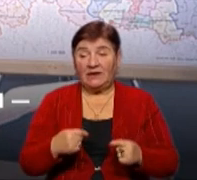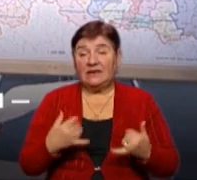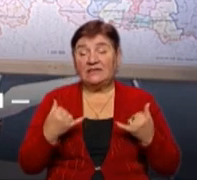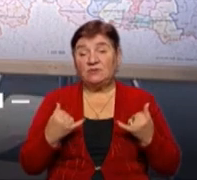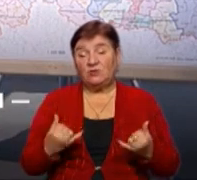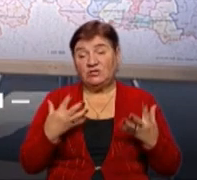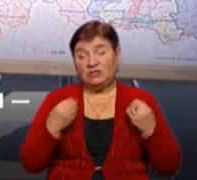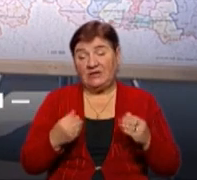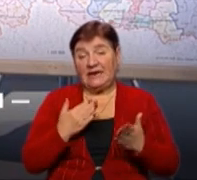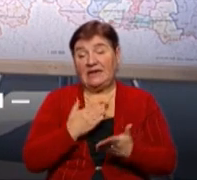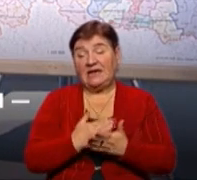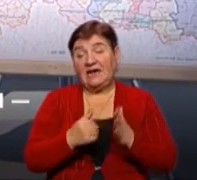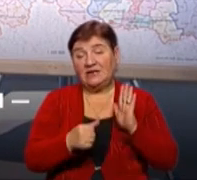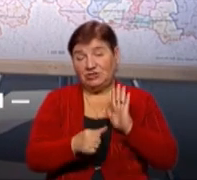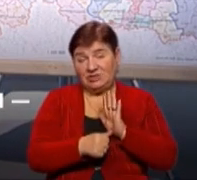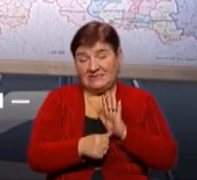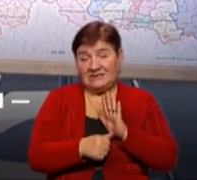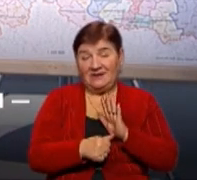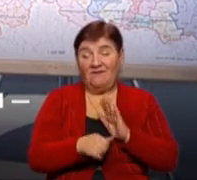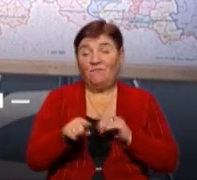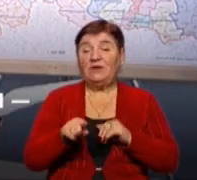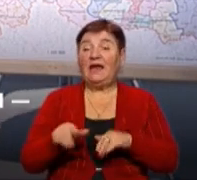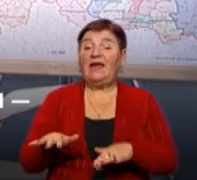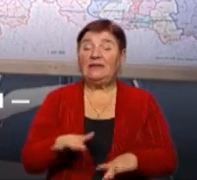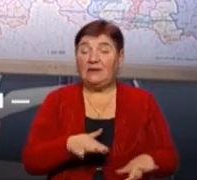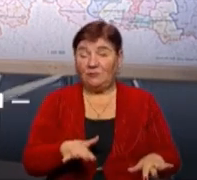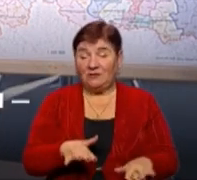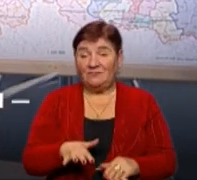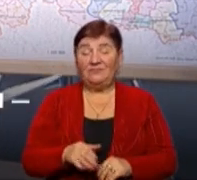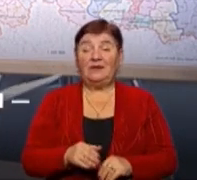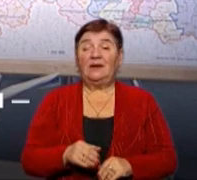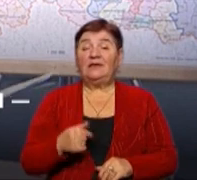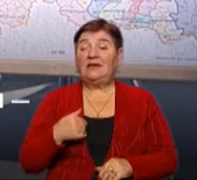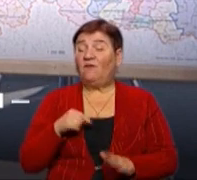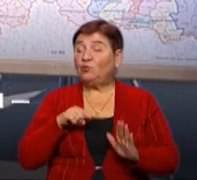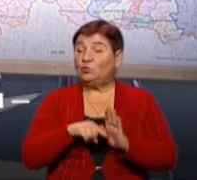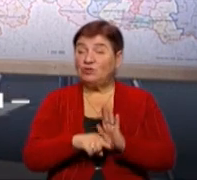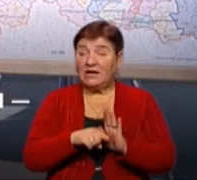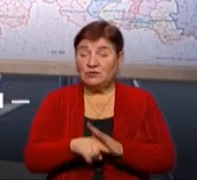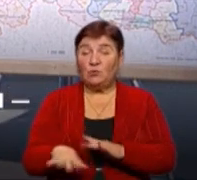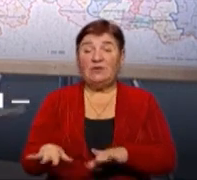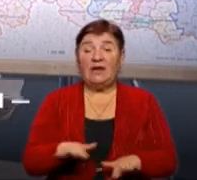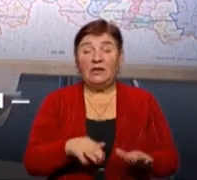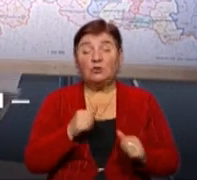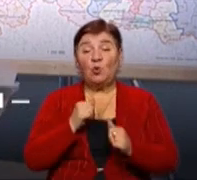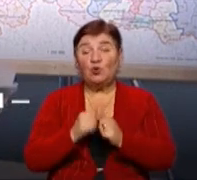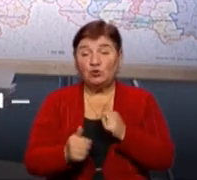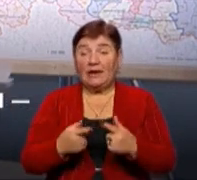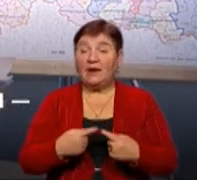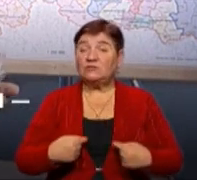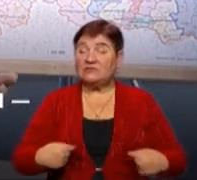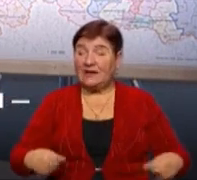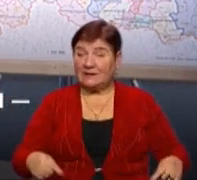є на сьогоднішній день 6 на Закарпатті, вони діють. І ми, не втручаючись у діяльність кожної